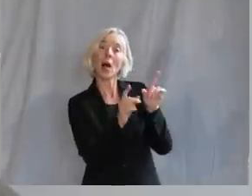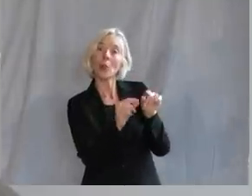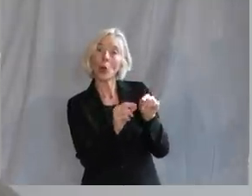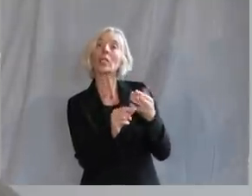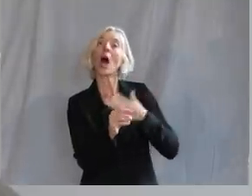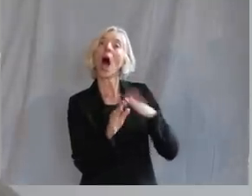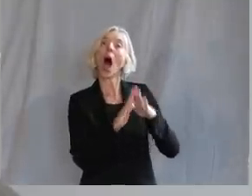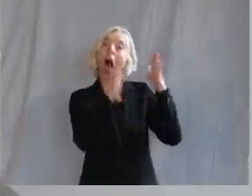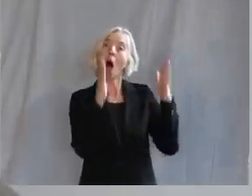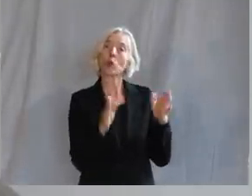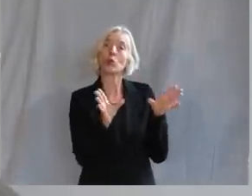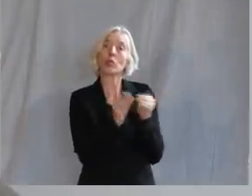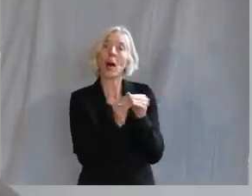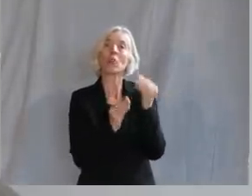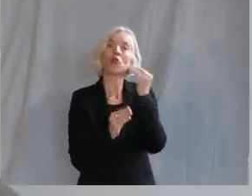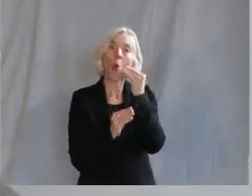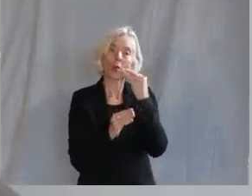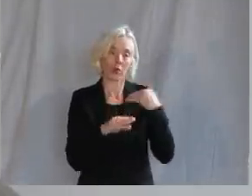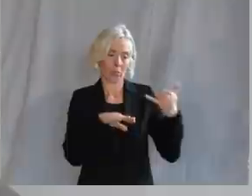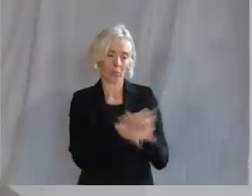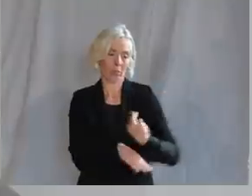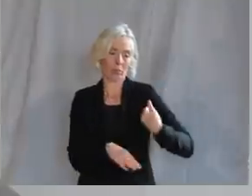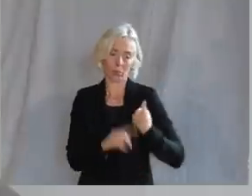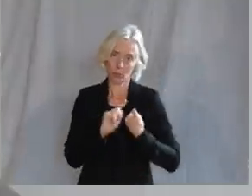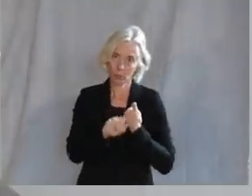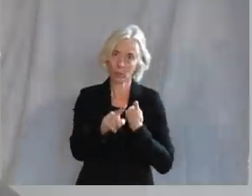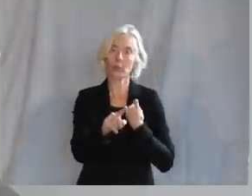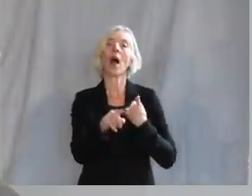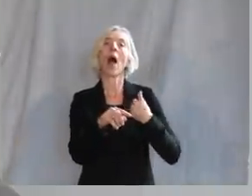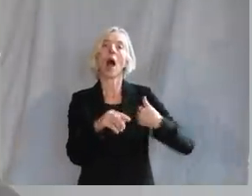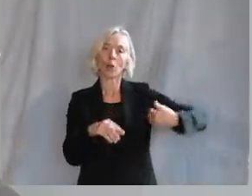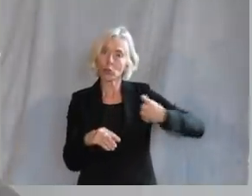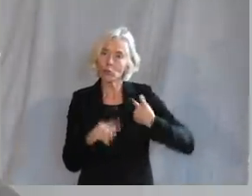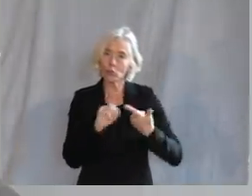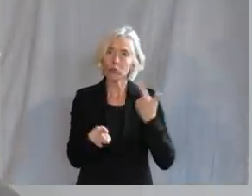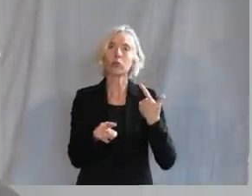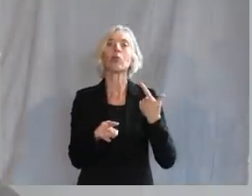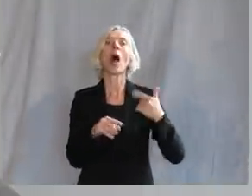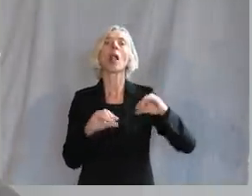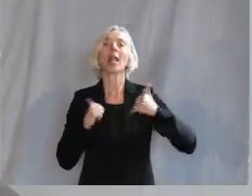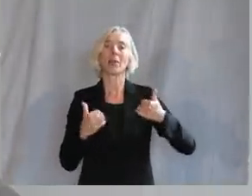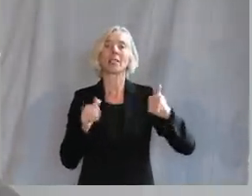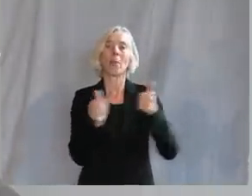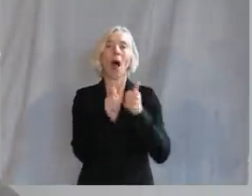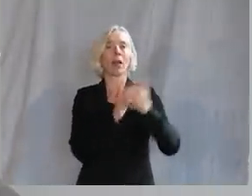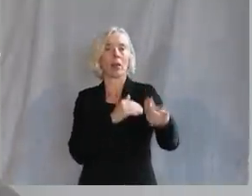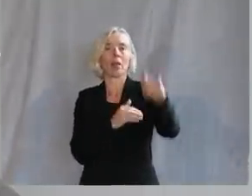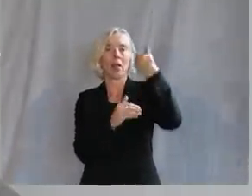Ehegatten, Lebenspartnerinnen und Partnern, Partnerinnen und Partner einer nicht-ehelichen Lebensgemeinschaft, Verwandte in gerader